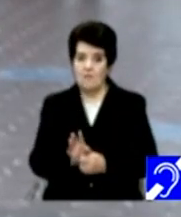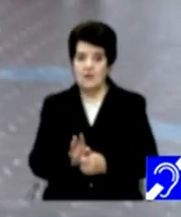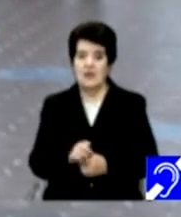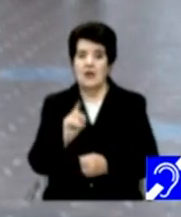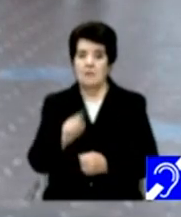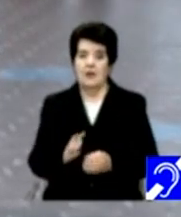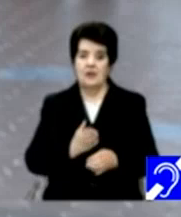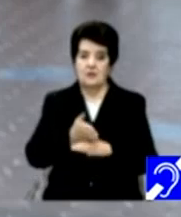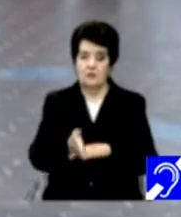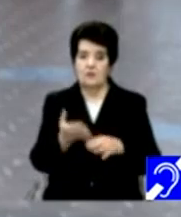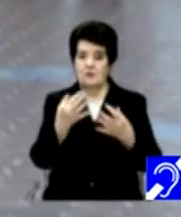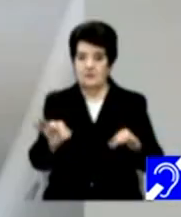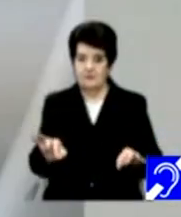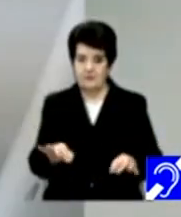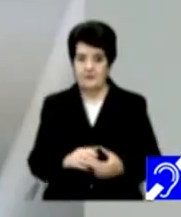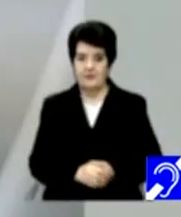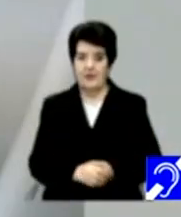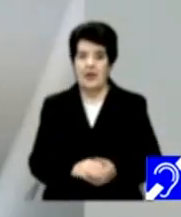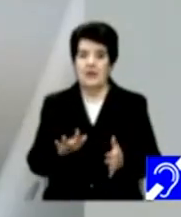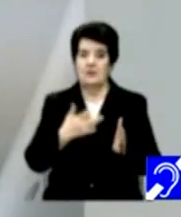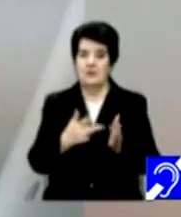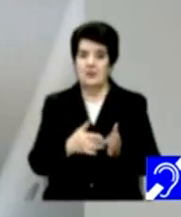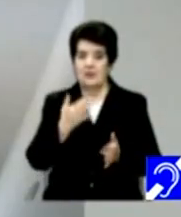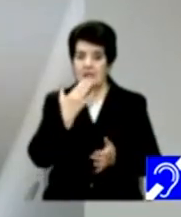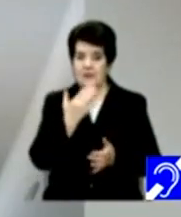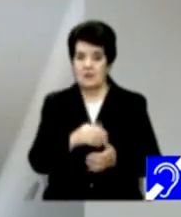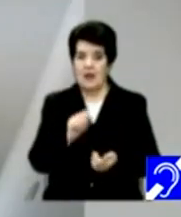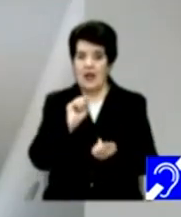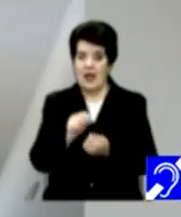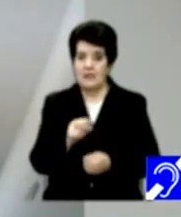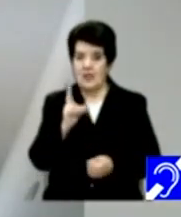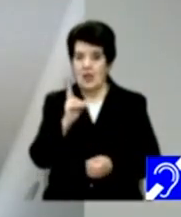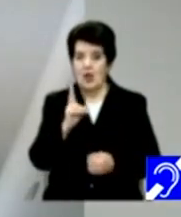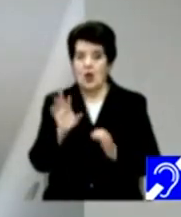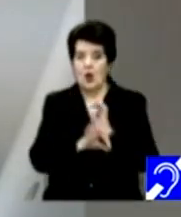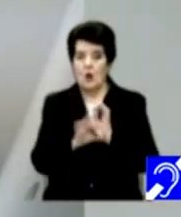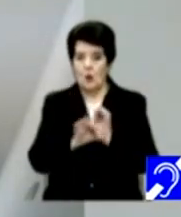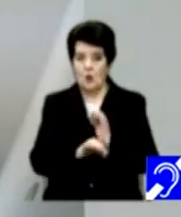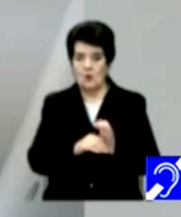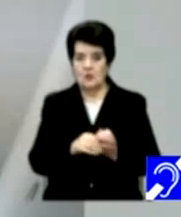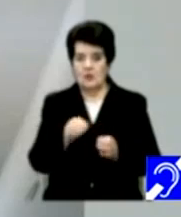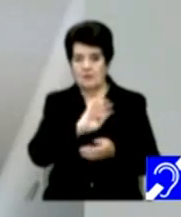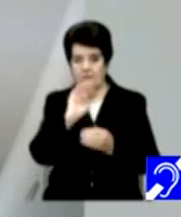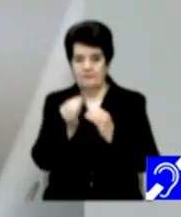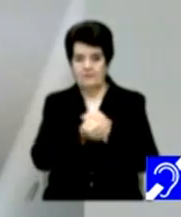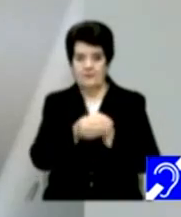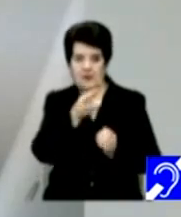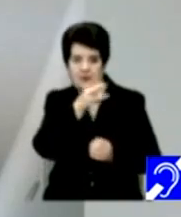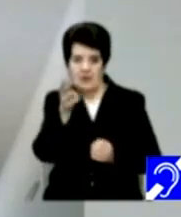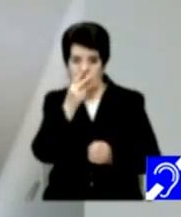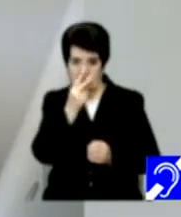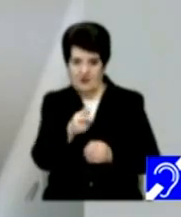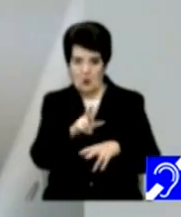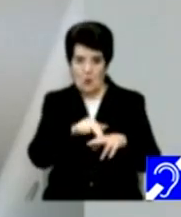permite traversarea frontierii. Centrul Național Anticorupție a publicat imagini surprinse cu camera ascunsă, din care se vede cum